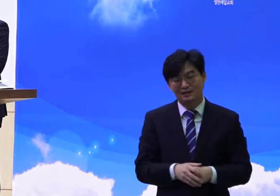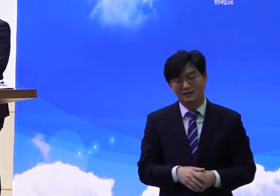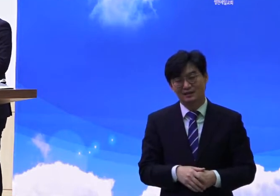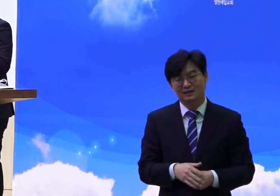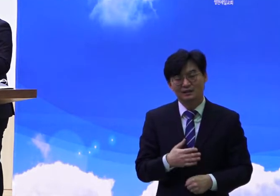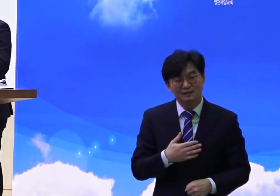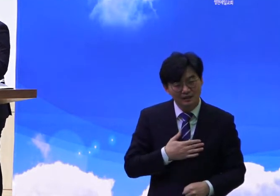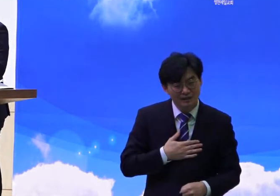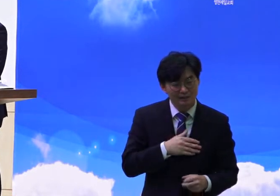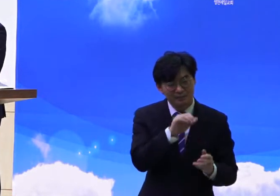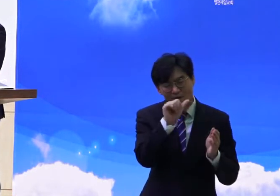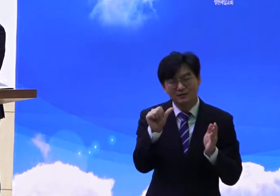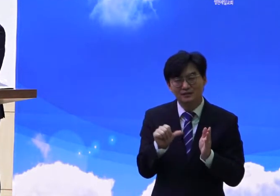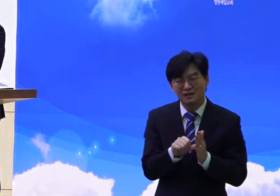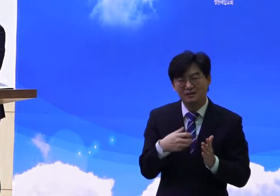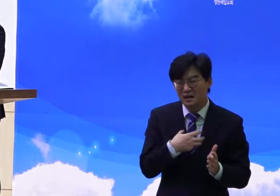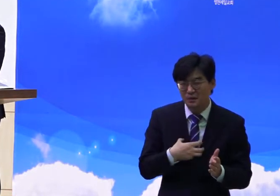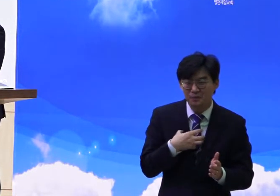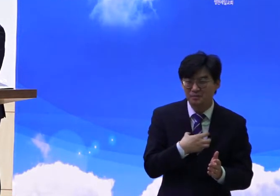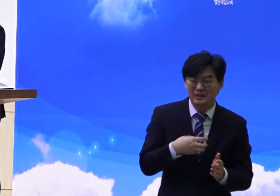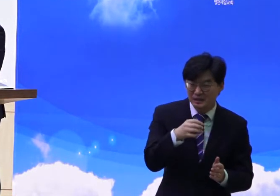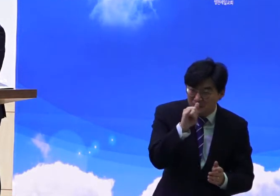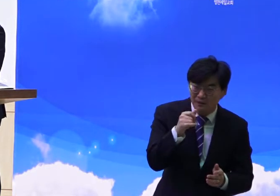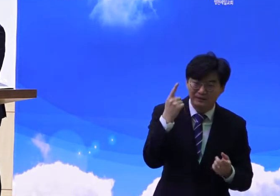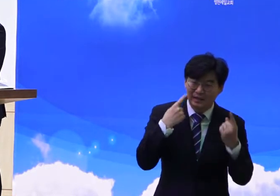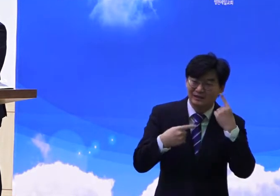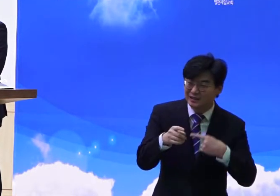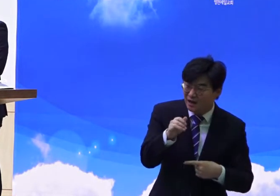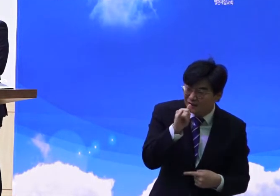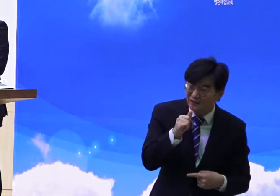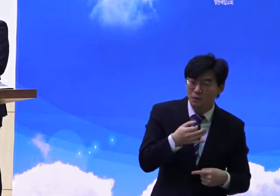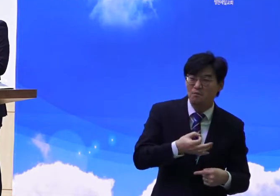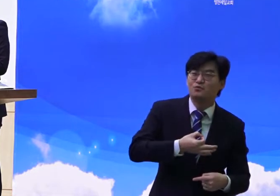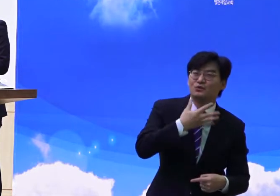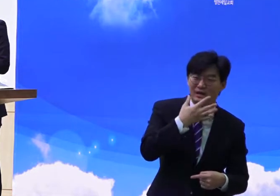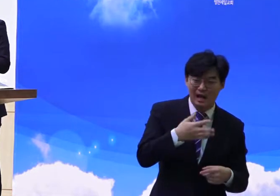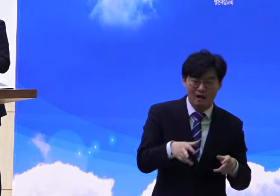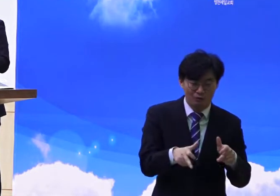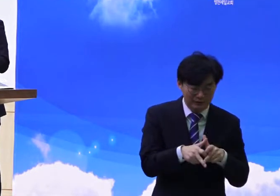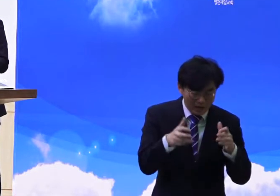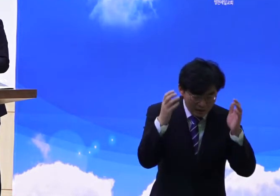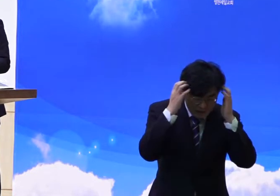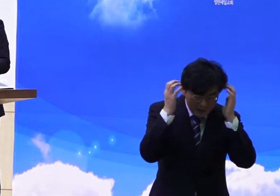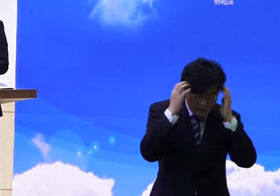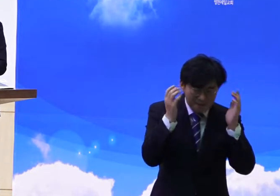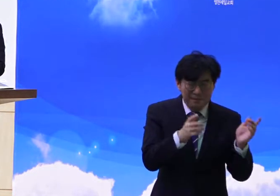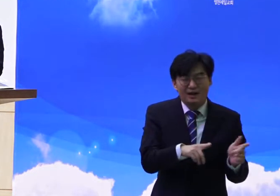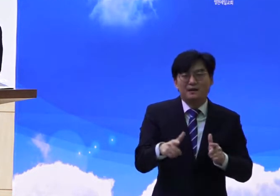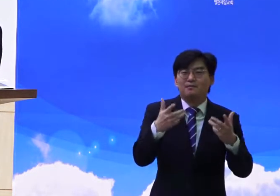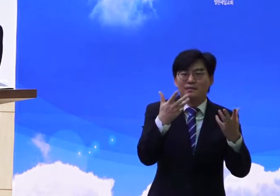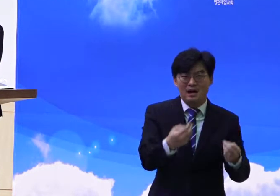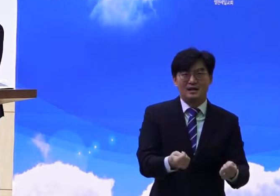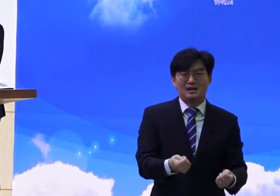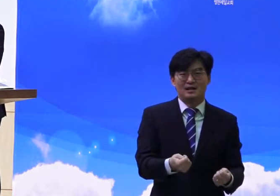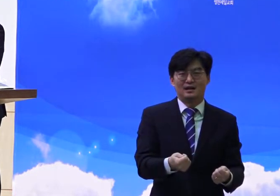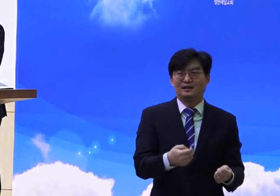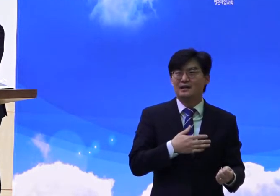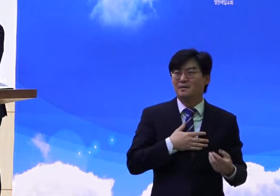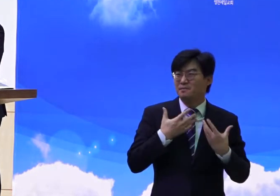주관하시는구나. 이 진리를 깨닫고 인생의 주인 자리를 주님께 내어드리고 그리고